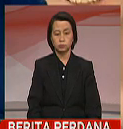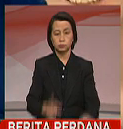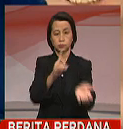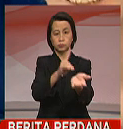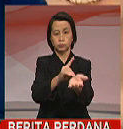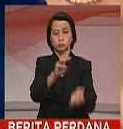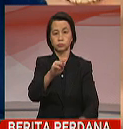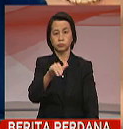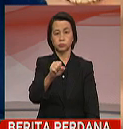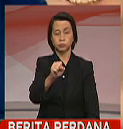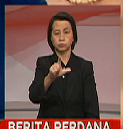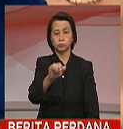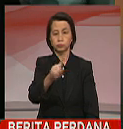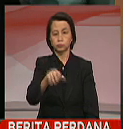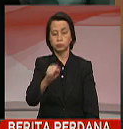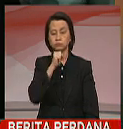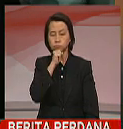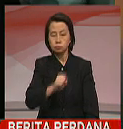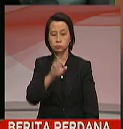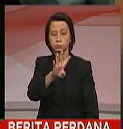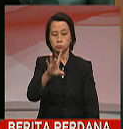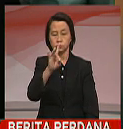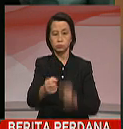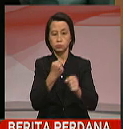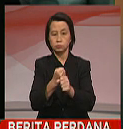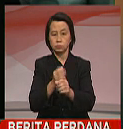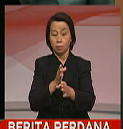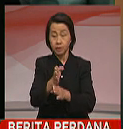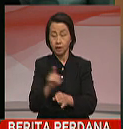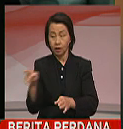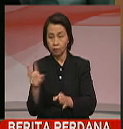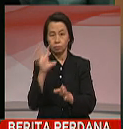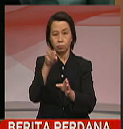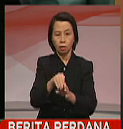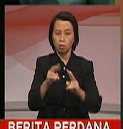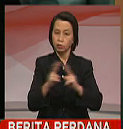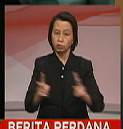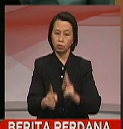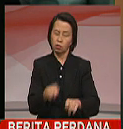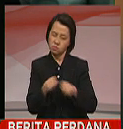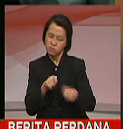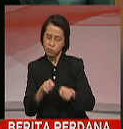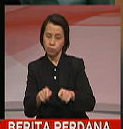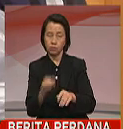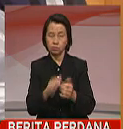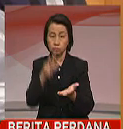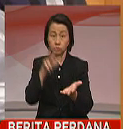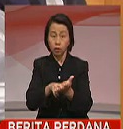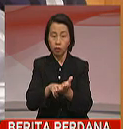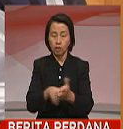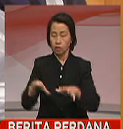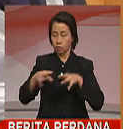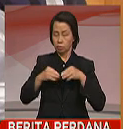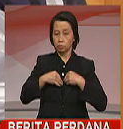Dr. Masliza yang berusia 48 tahun menjelaskan bidang diceburinya itu adalah sangat kompetitif. Pengiktirafan